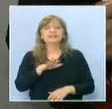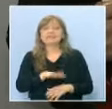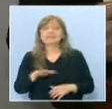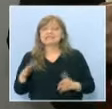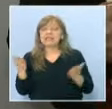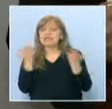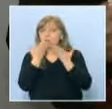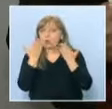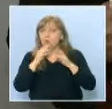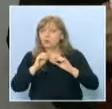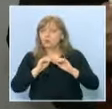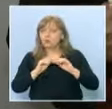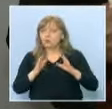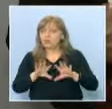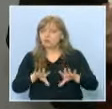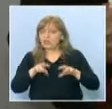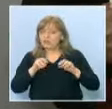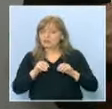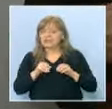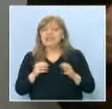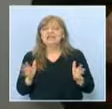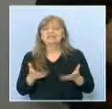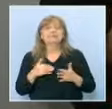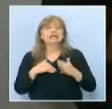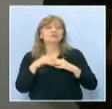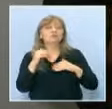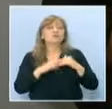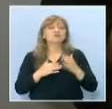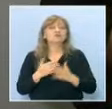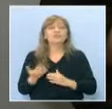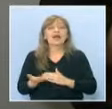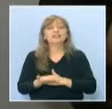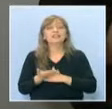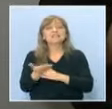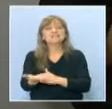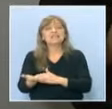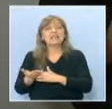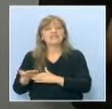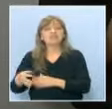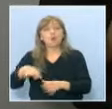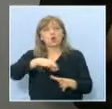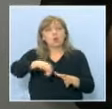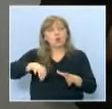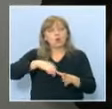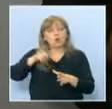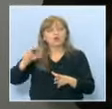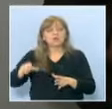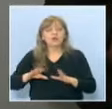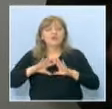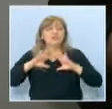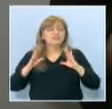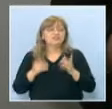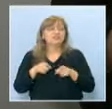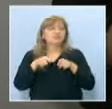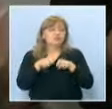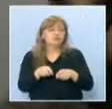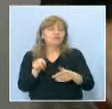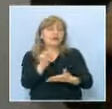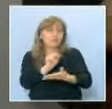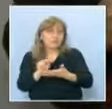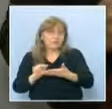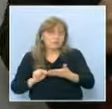учат да станат професионални сервитьори, готвачи и всичко този театър го написахме, за да може да